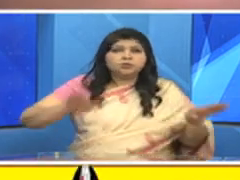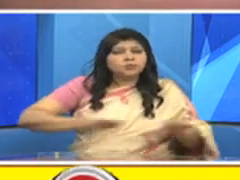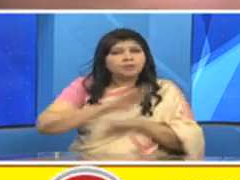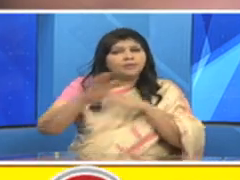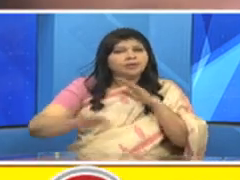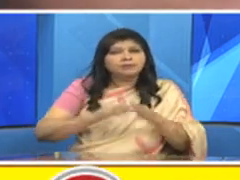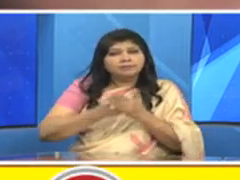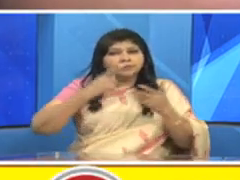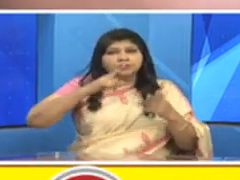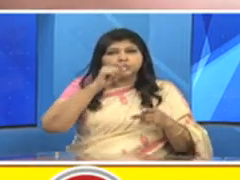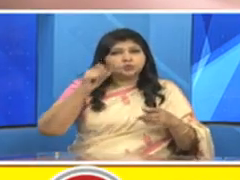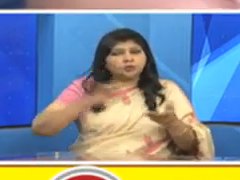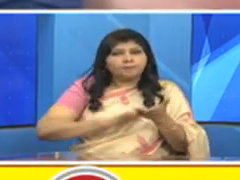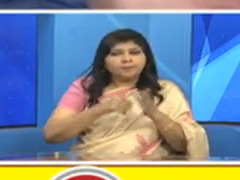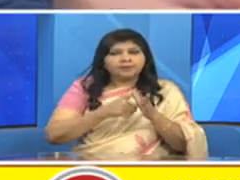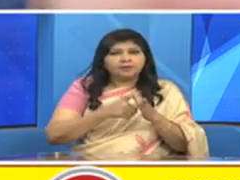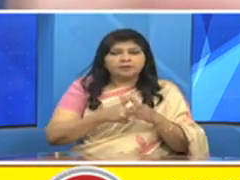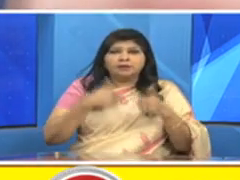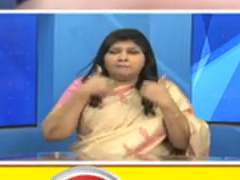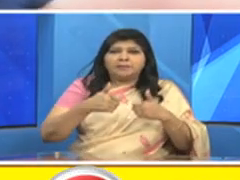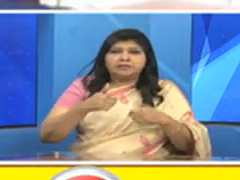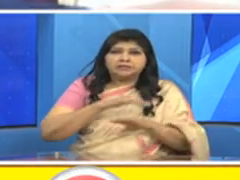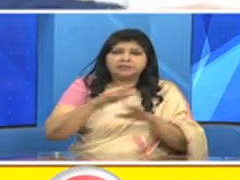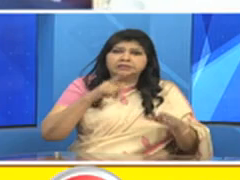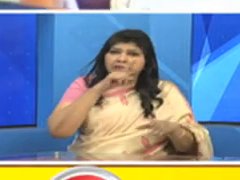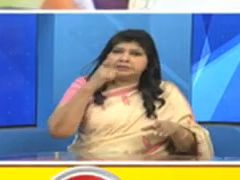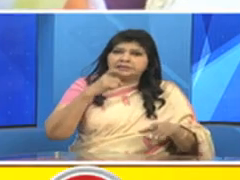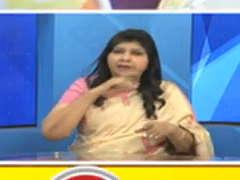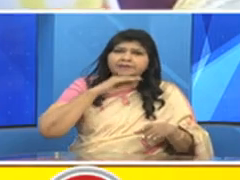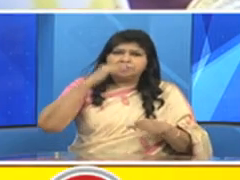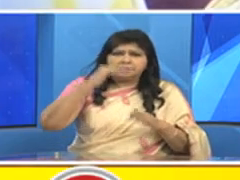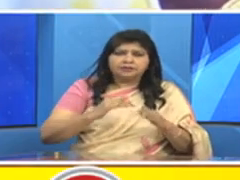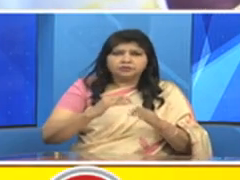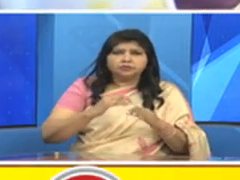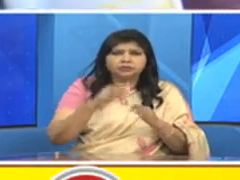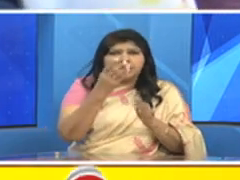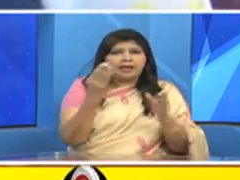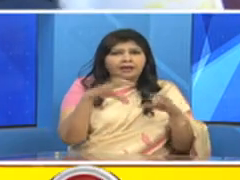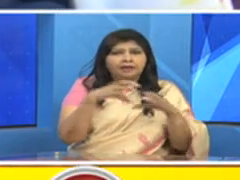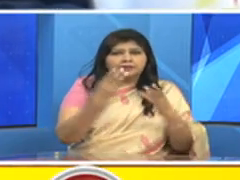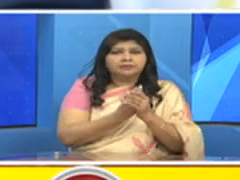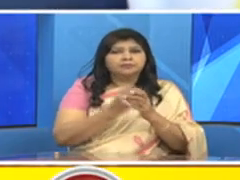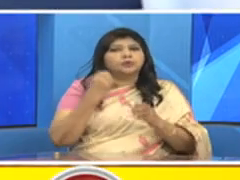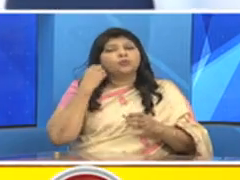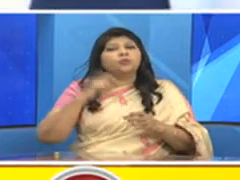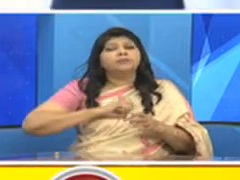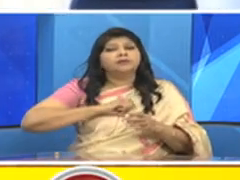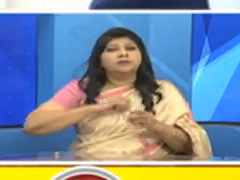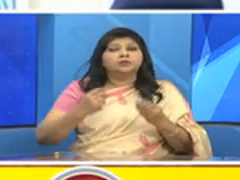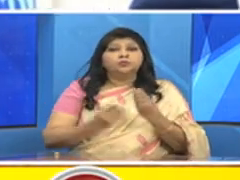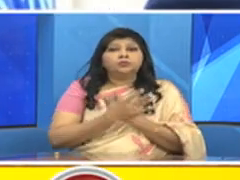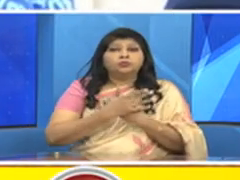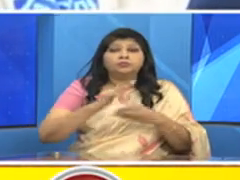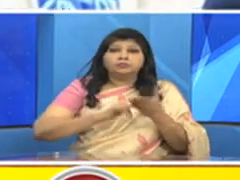100 मीटर बेस्ट स्ट्रोक स्पर्धा की अंडर 17 कैटेगरी में गोल्ड मेडल जीता और नया नेशनल